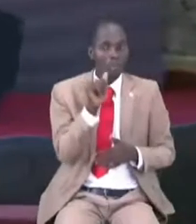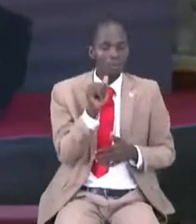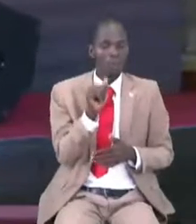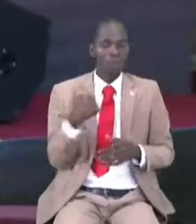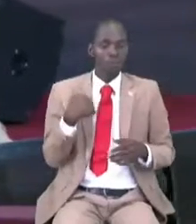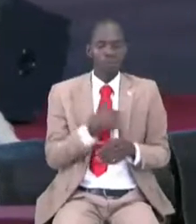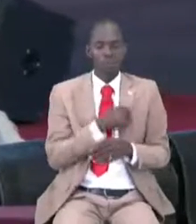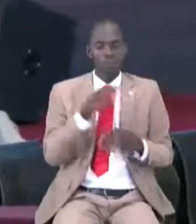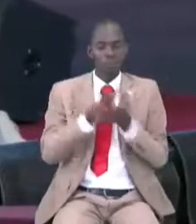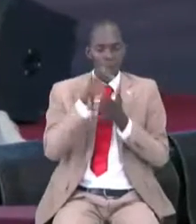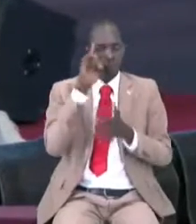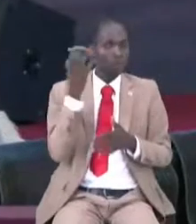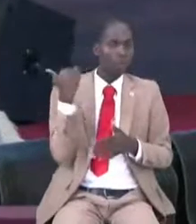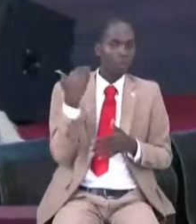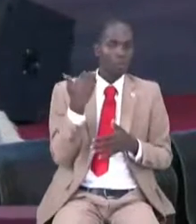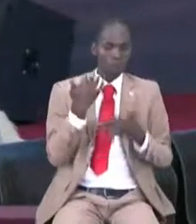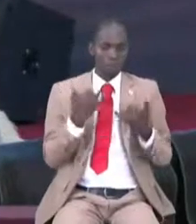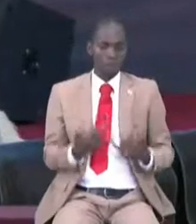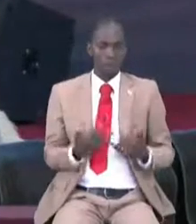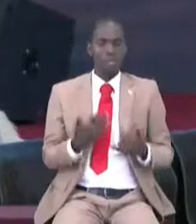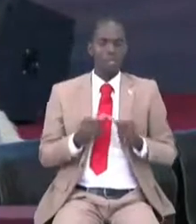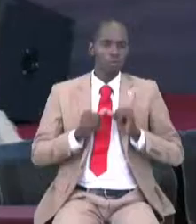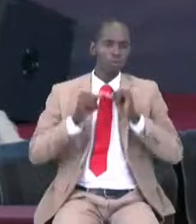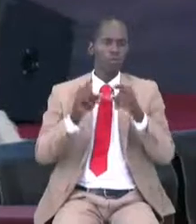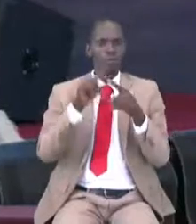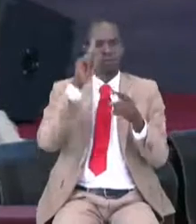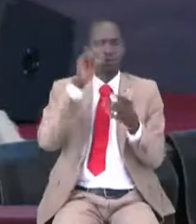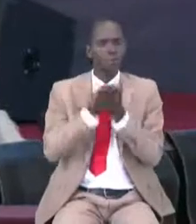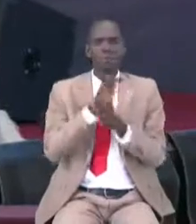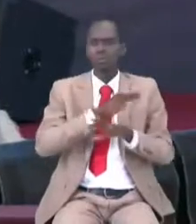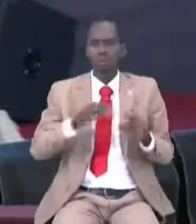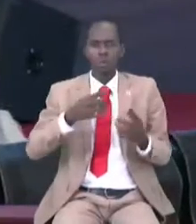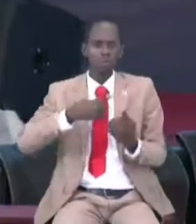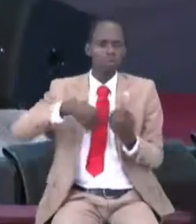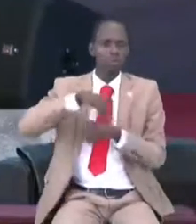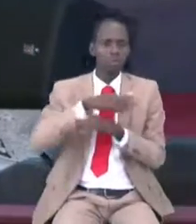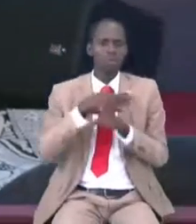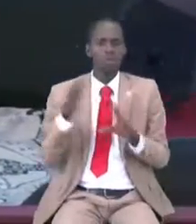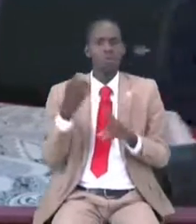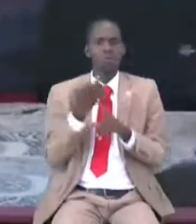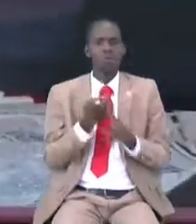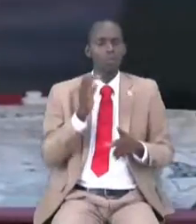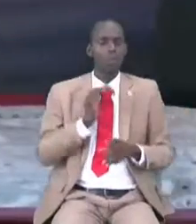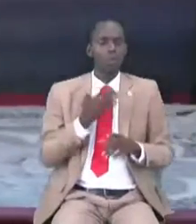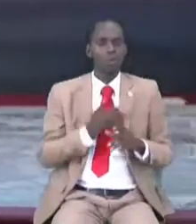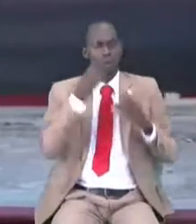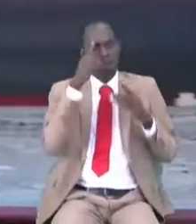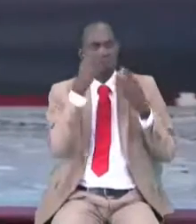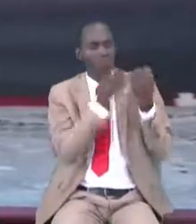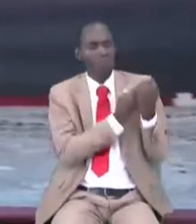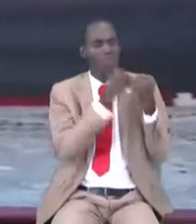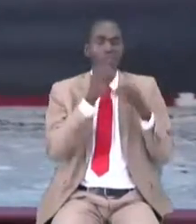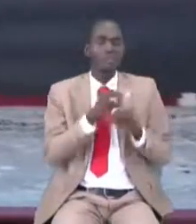se détourne pas de notre foi en Christ. Nous continuons de croire. Afin que quiconque croit en lui